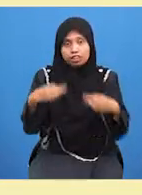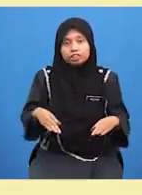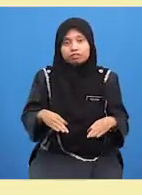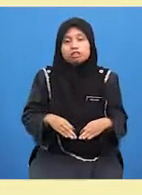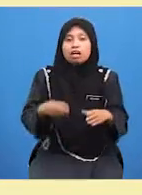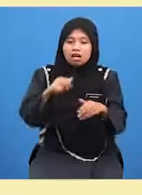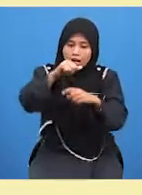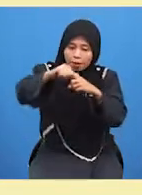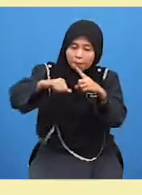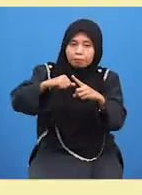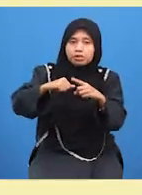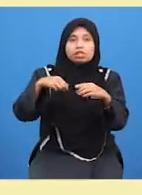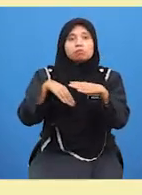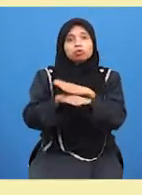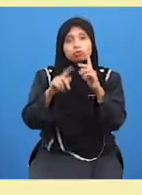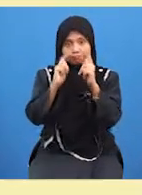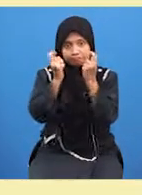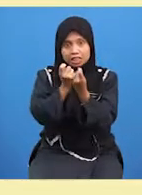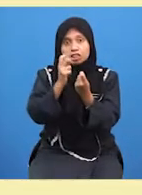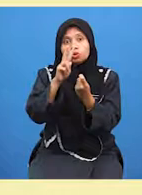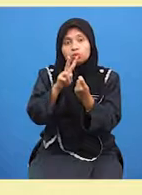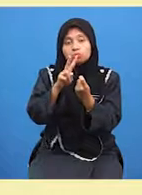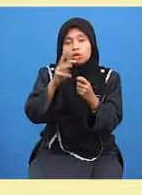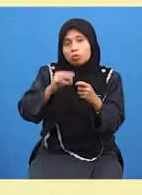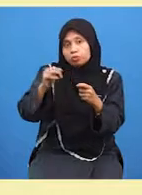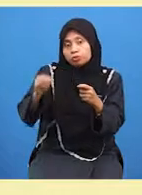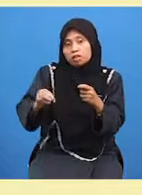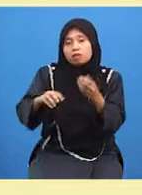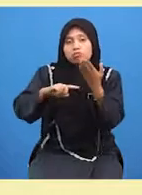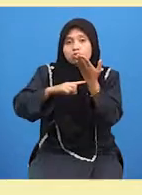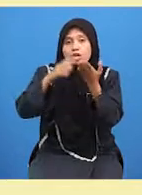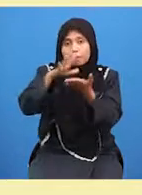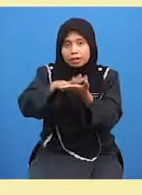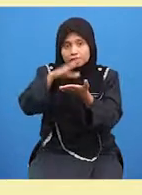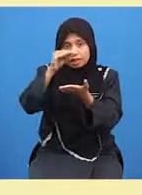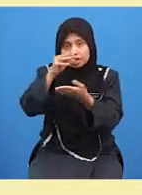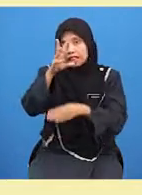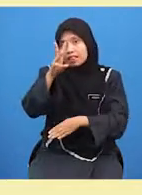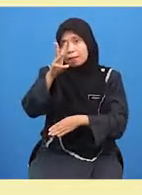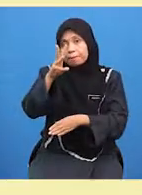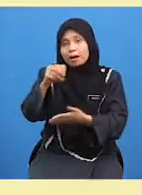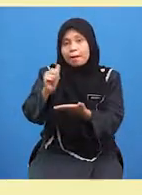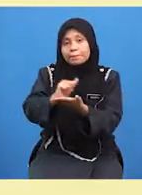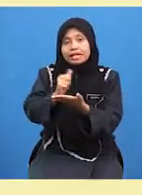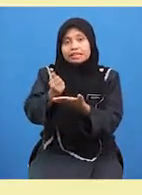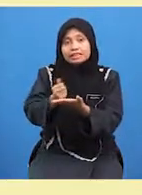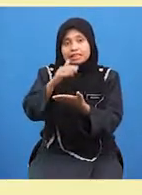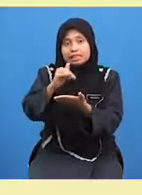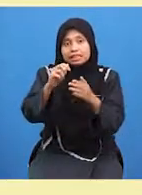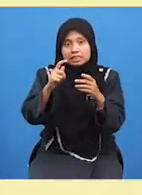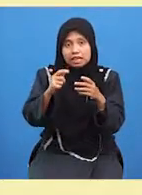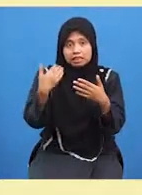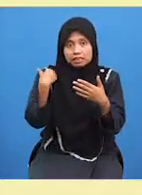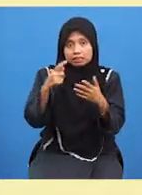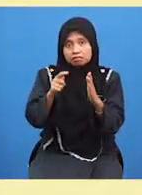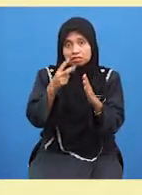Apabila memasuki tingkatan 2, murid mula mempelajari 6 aplikasi teknologi yang terdiri